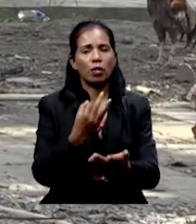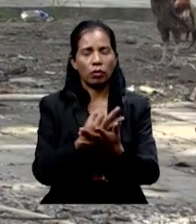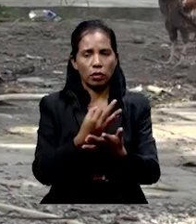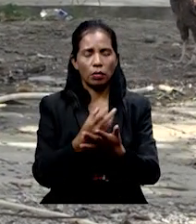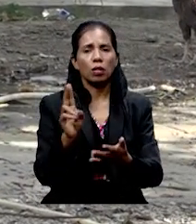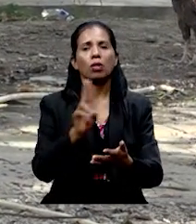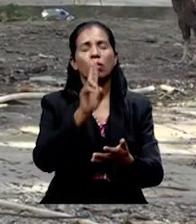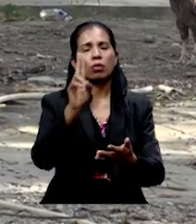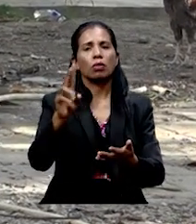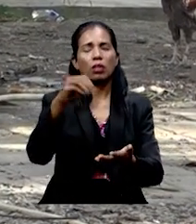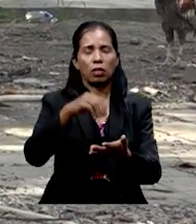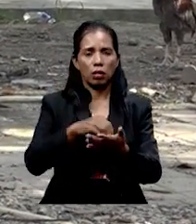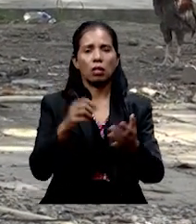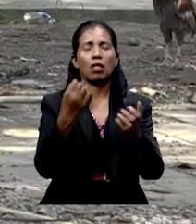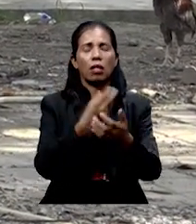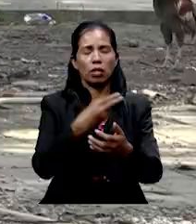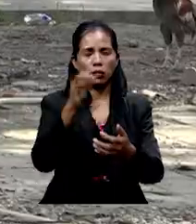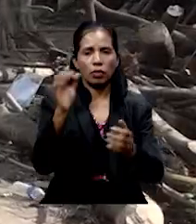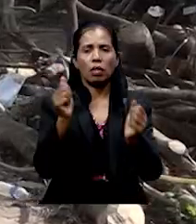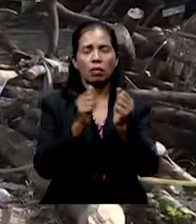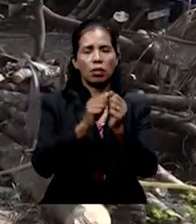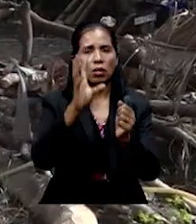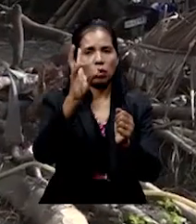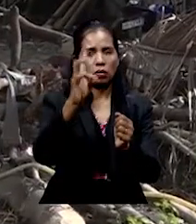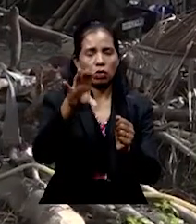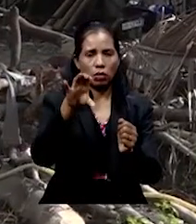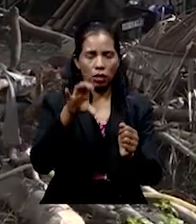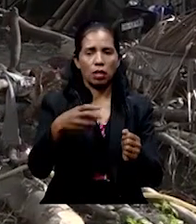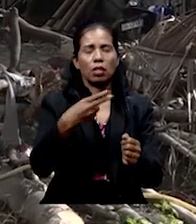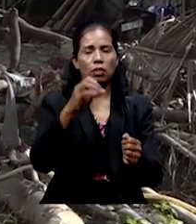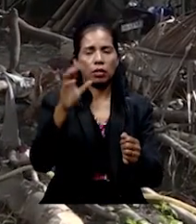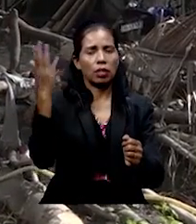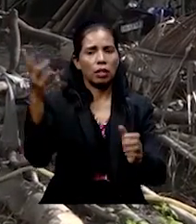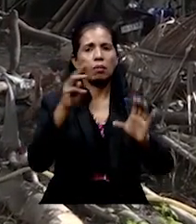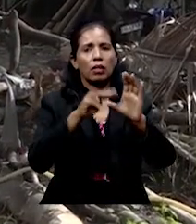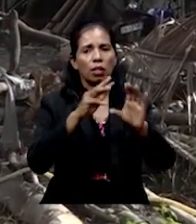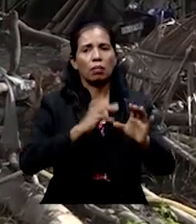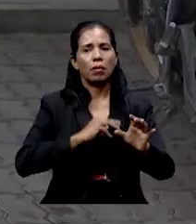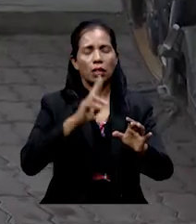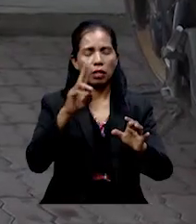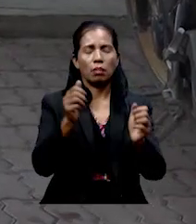siro uza hodi rehabilita haris fatin hamu tu katu situ. No haris fatin ya merkadu man lewana hamu